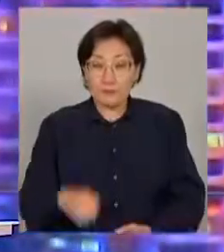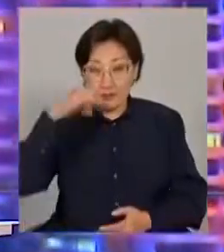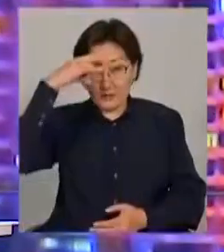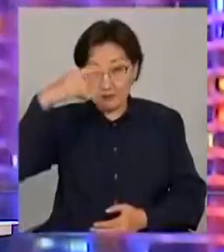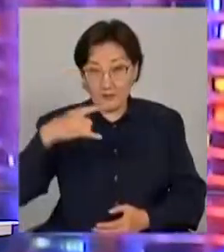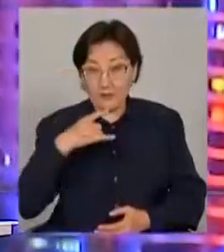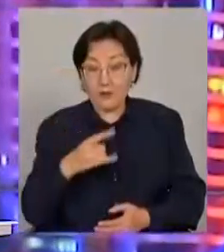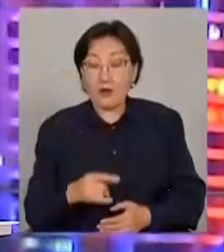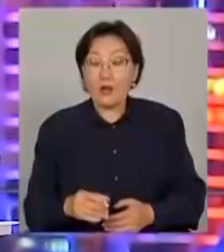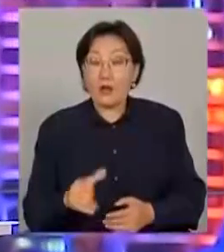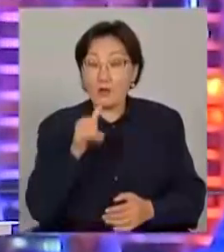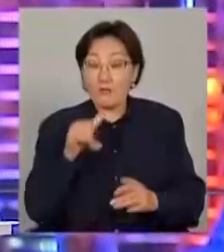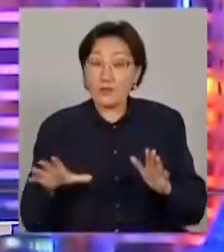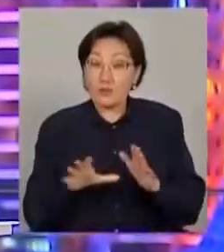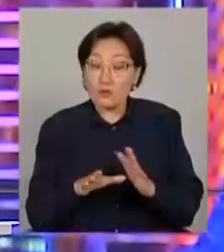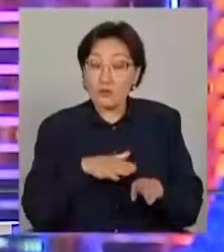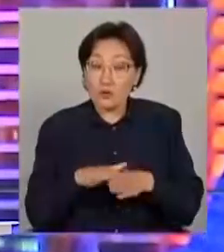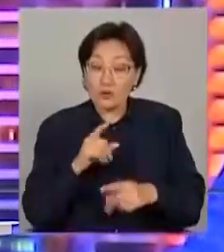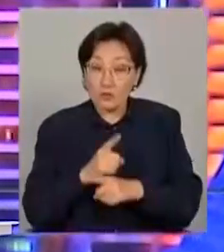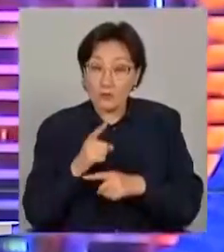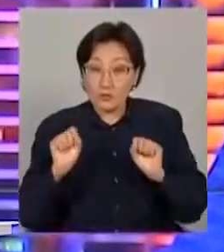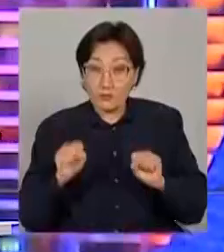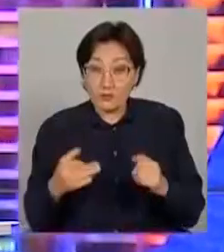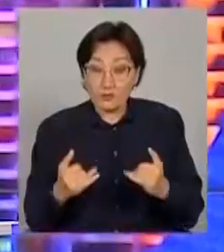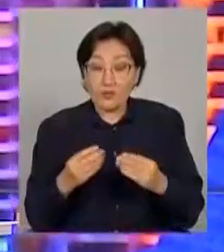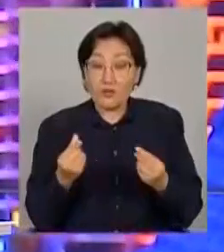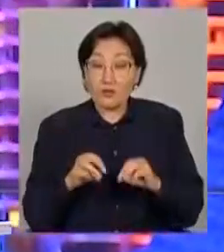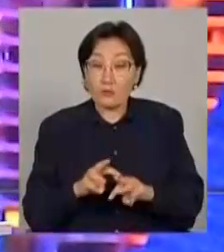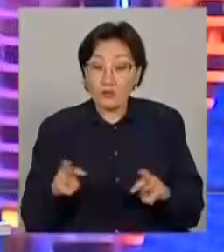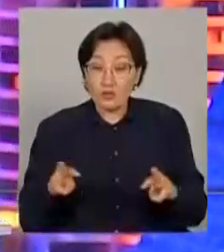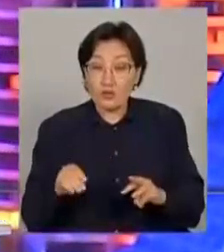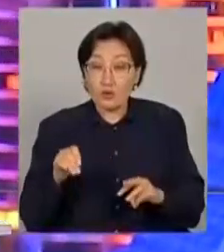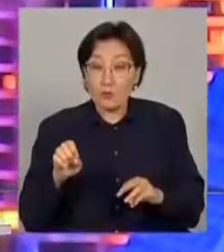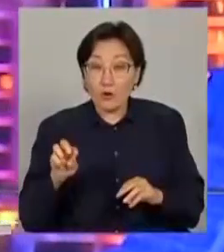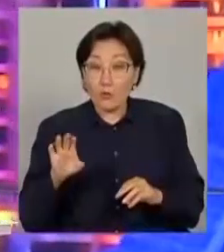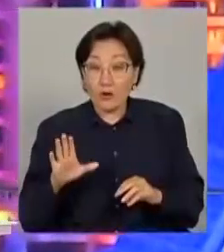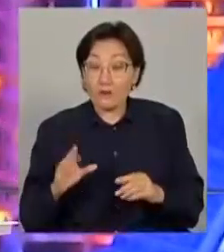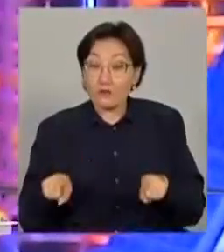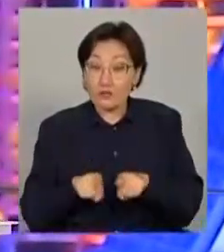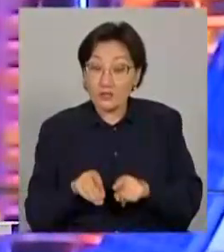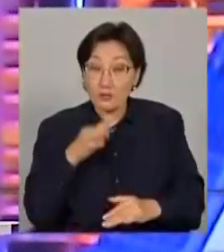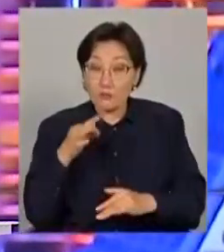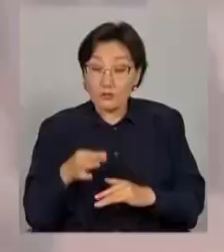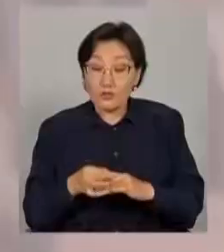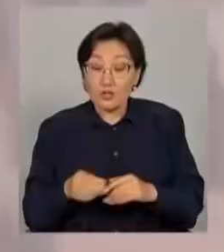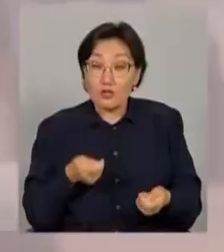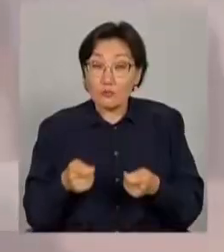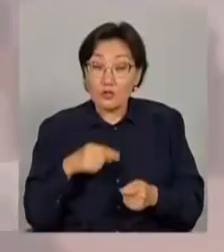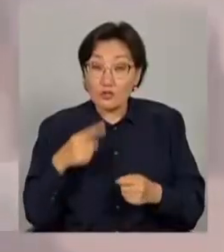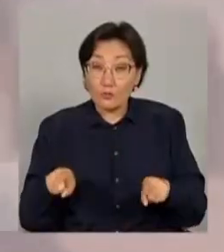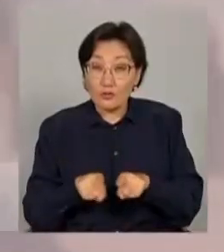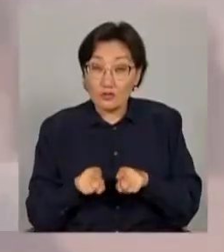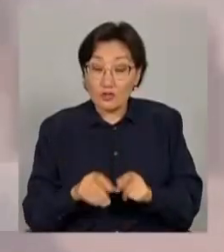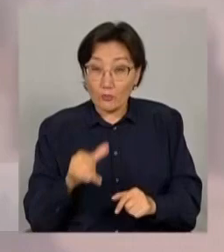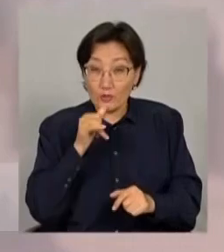Қазақстанда вейптерге толығымен тыйым салынуы мүмкін. Бүгін қаржы министрі Ерлан Жамаубаев осылай деді. Шенеуніктің сөзінше, мұндай